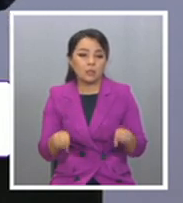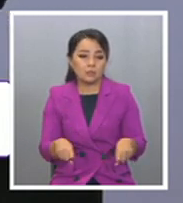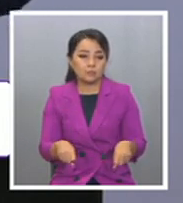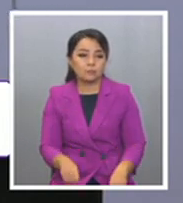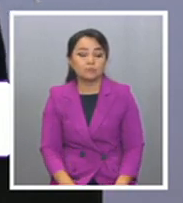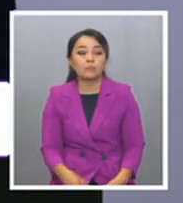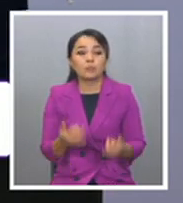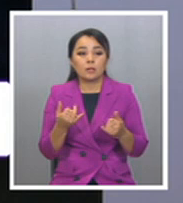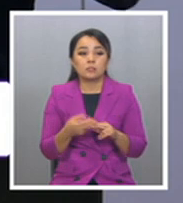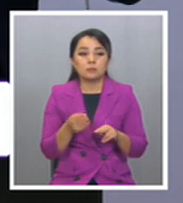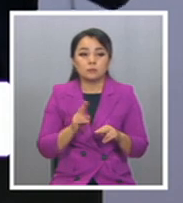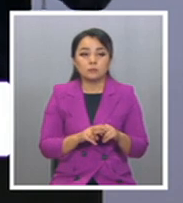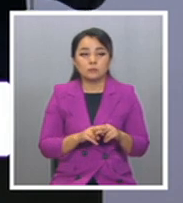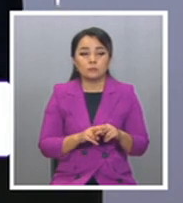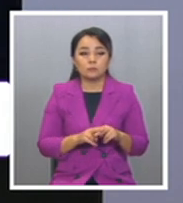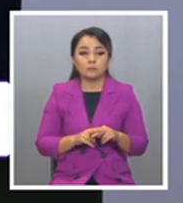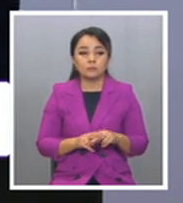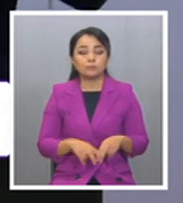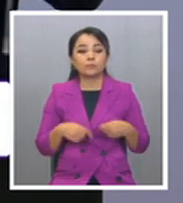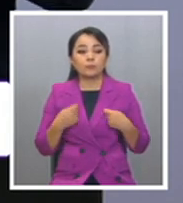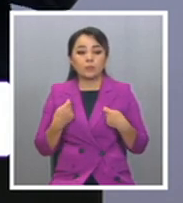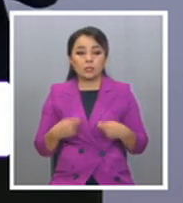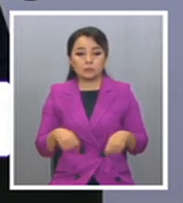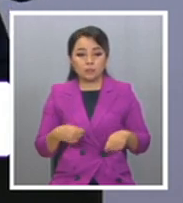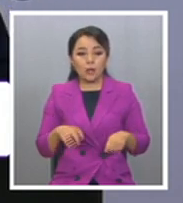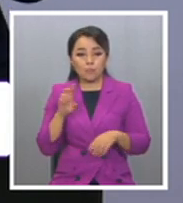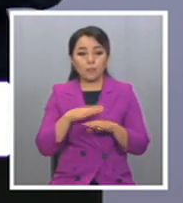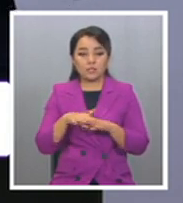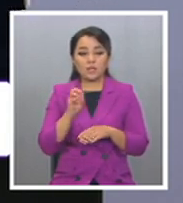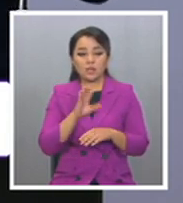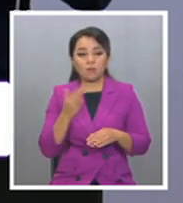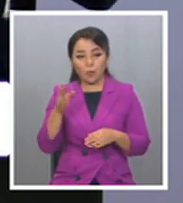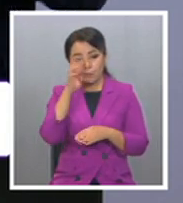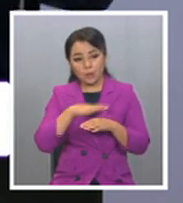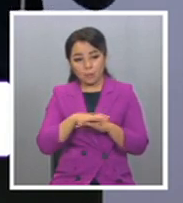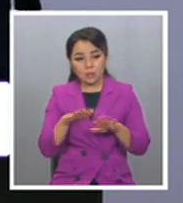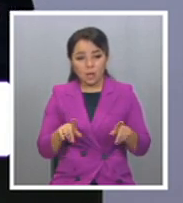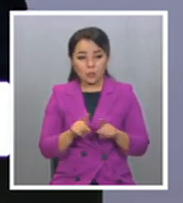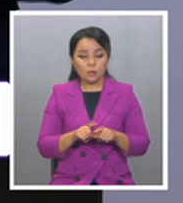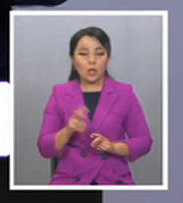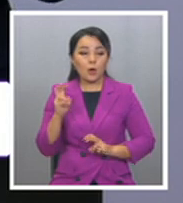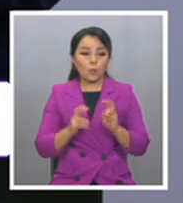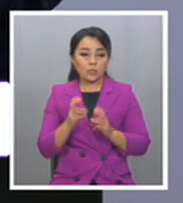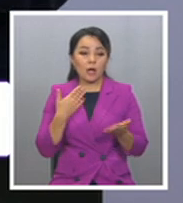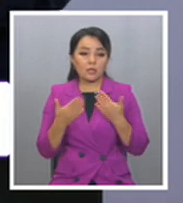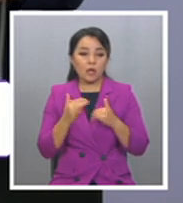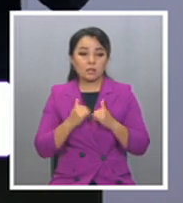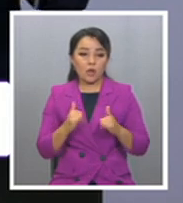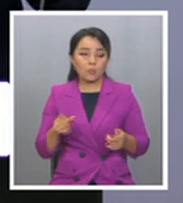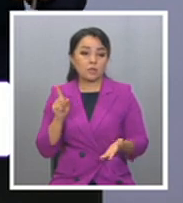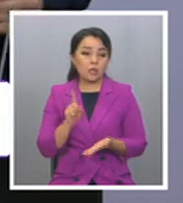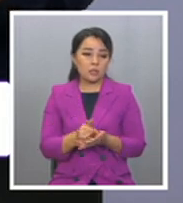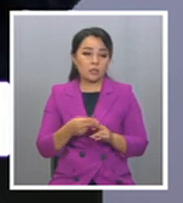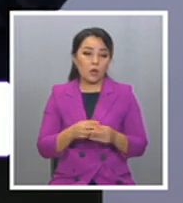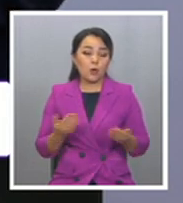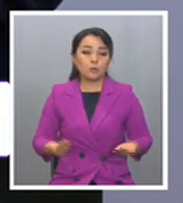Яғни нарықты Батыс Еуропа мемлекеттері енді өндірістік қатынастарды дамыту үшін